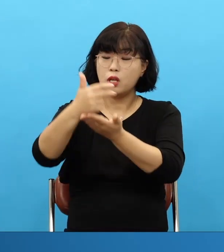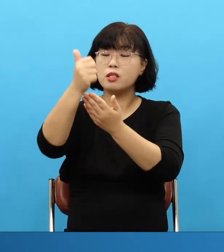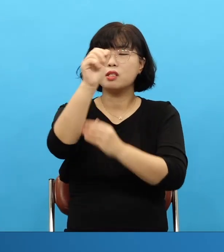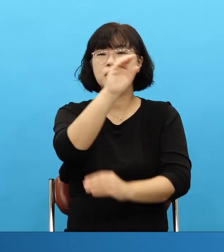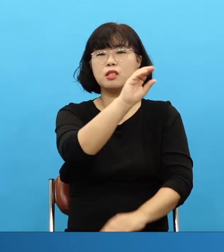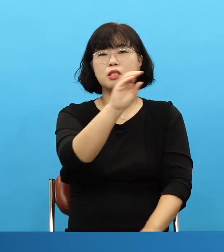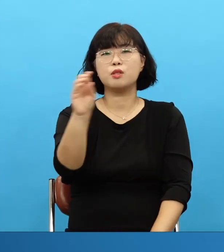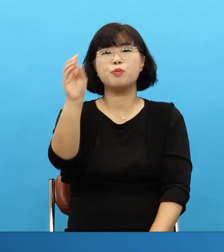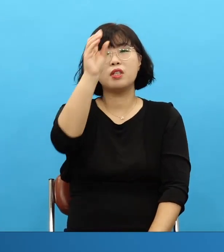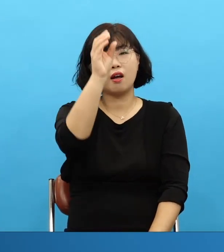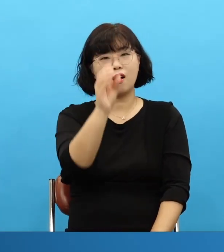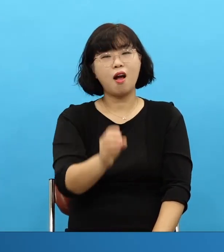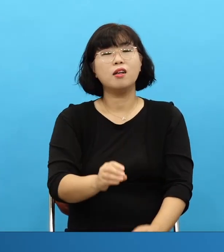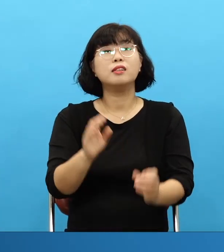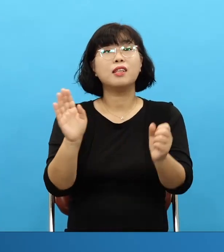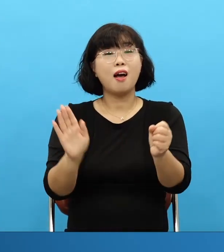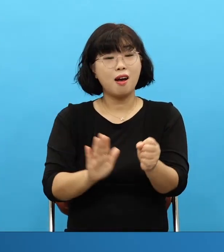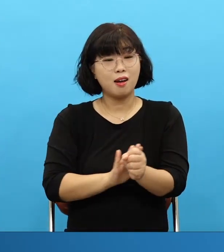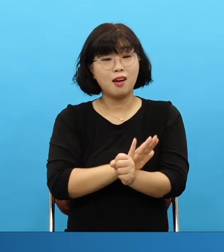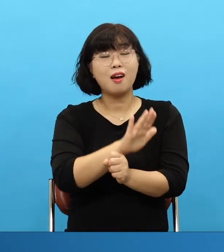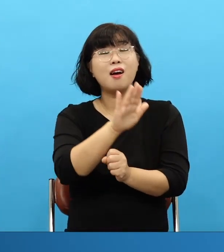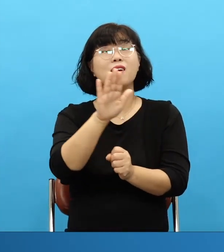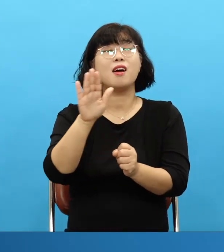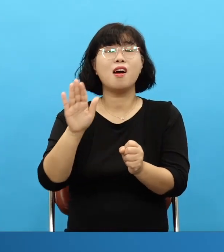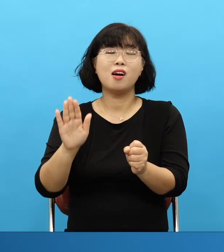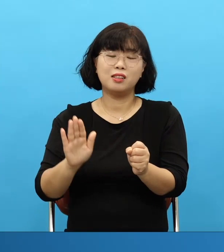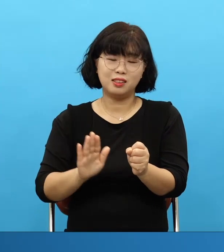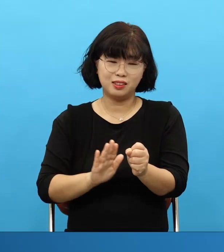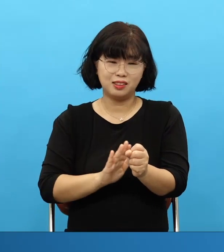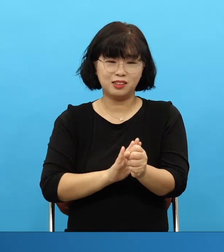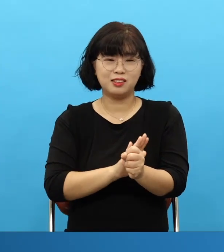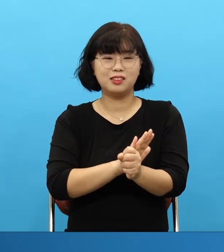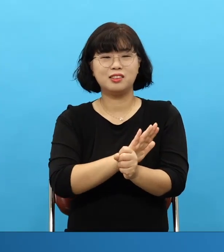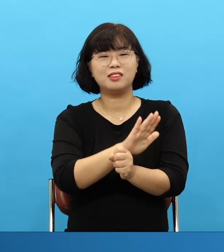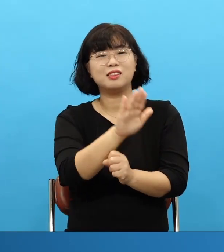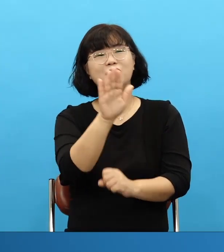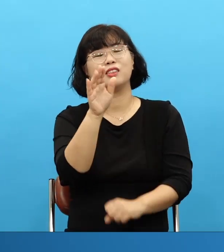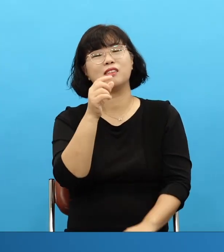주의 십자가 살아가니